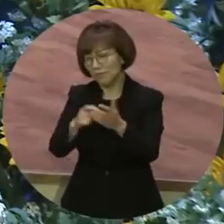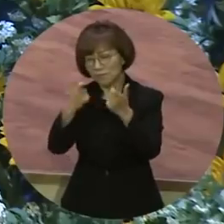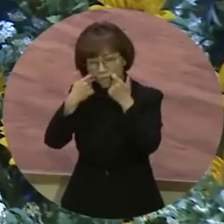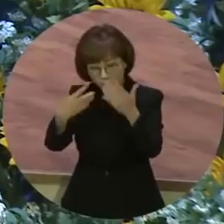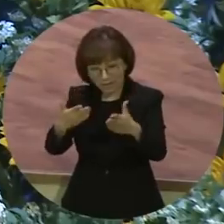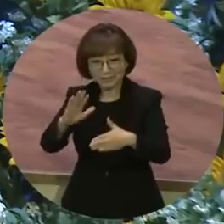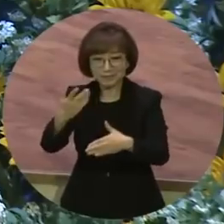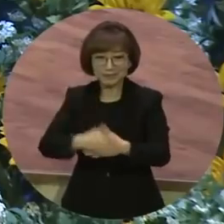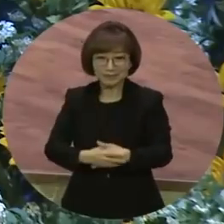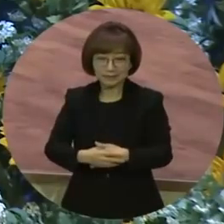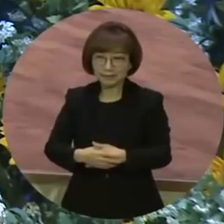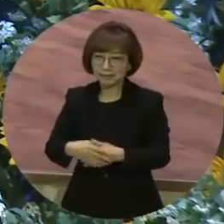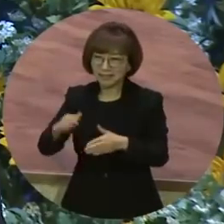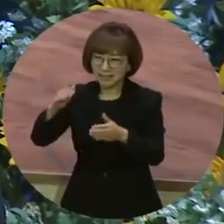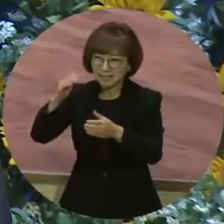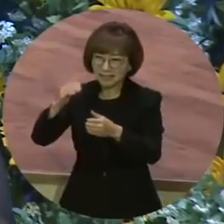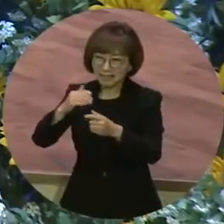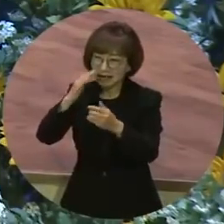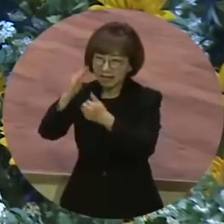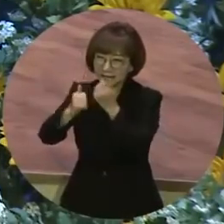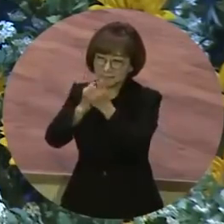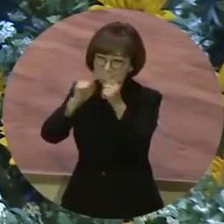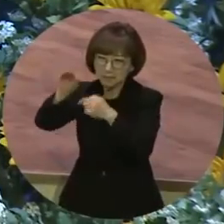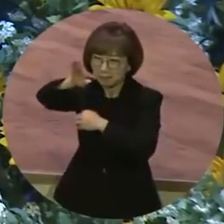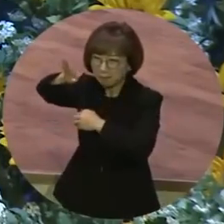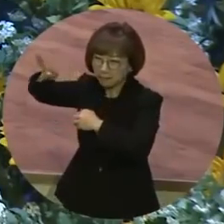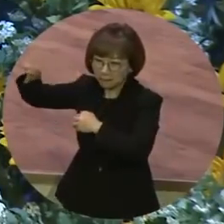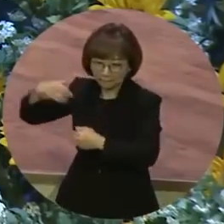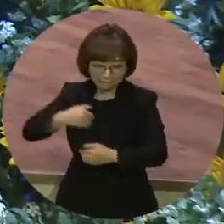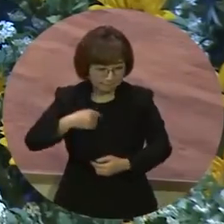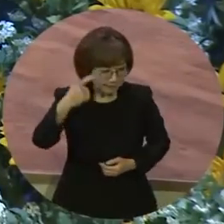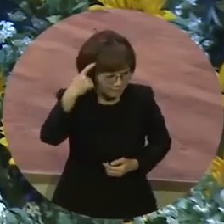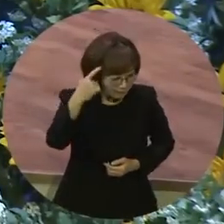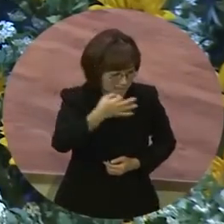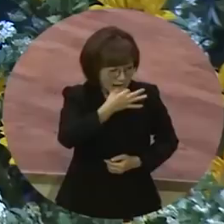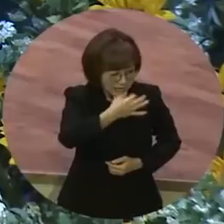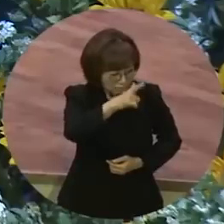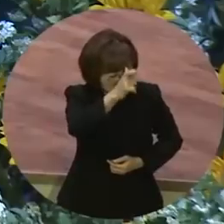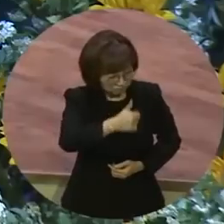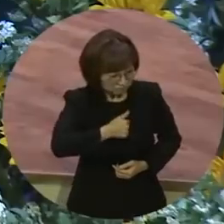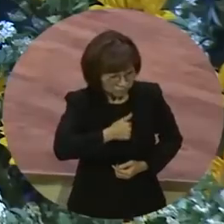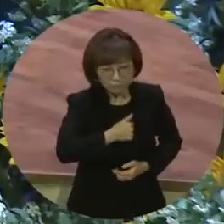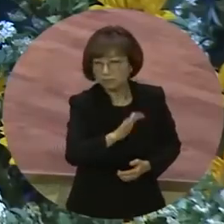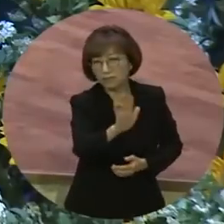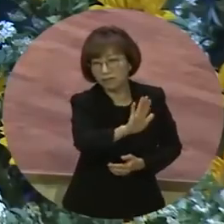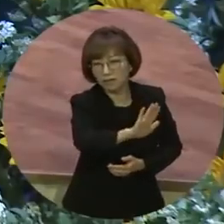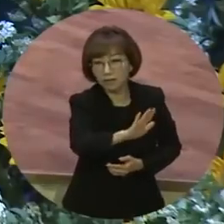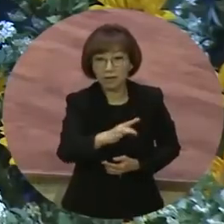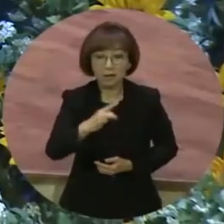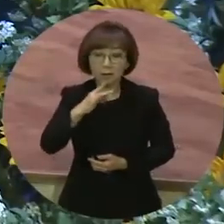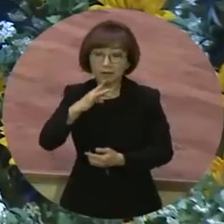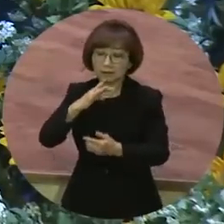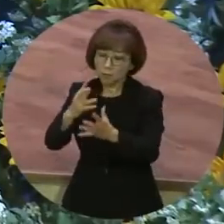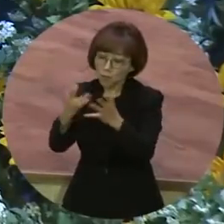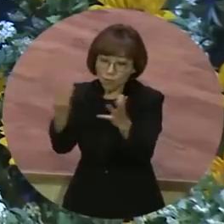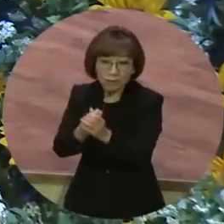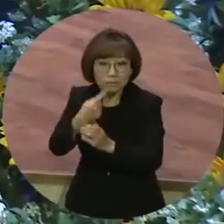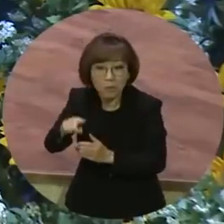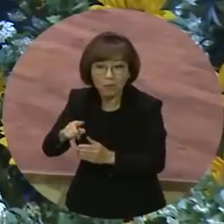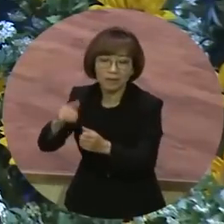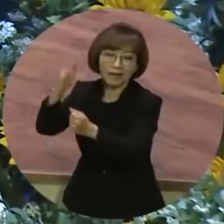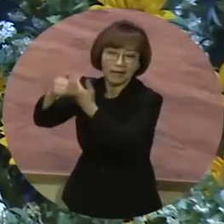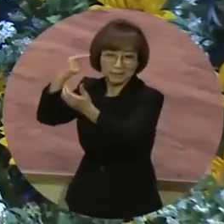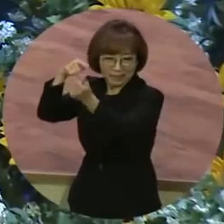아멘. 내 생각, 내 고집, 내 자존심, 내 지식 아니에요. 오직 여호와의 뜻만이 온전히 서리라.